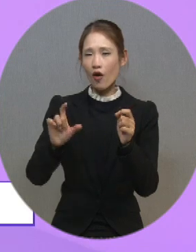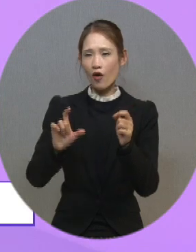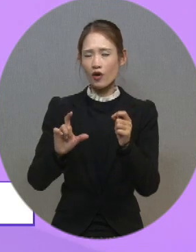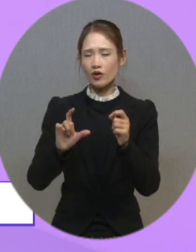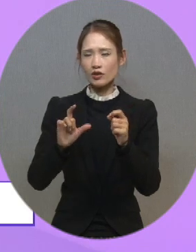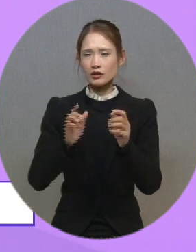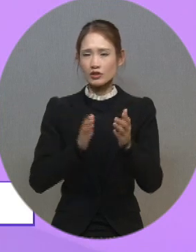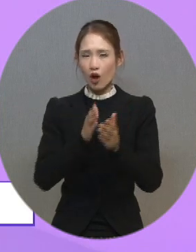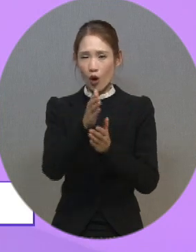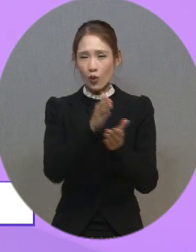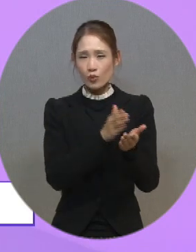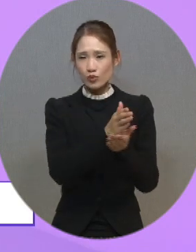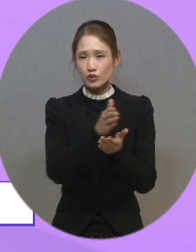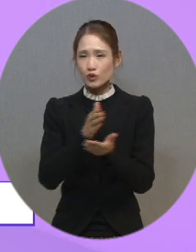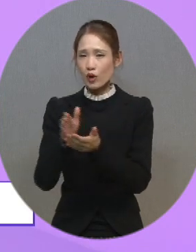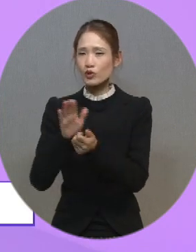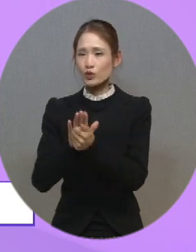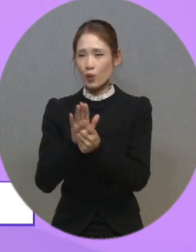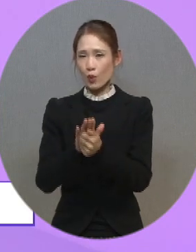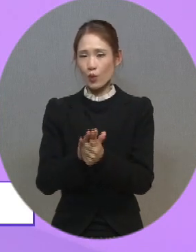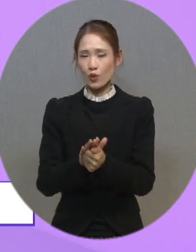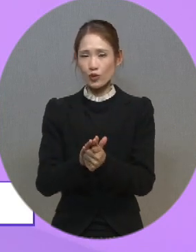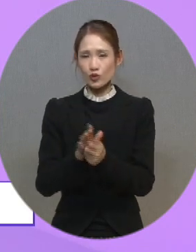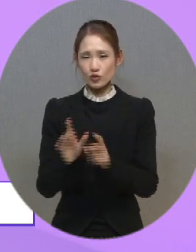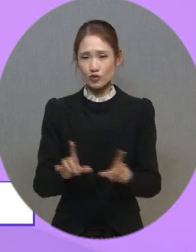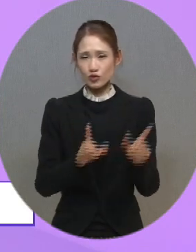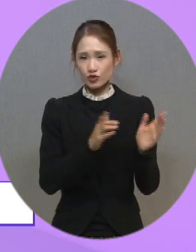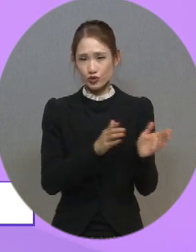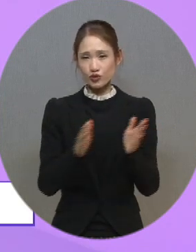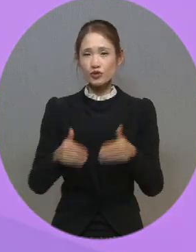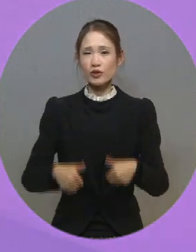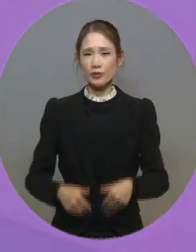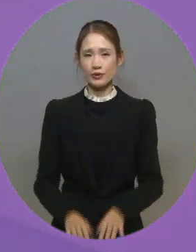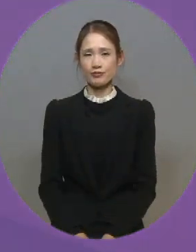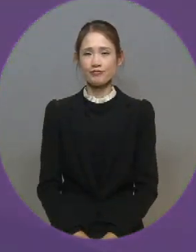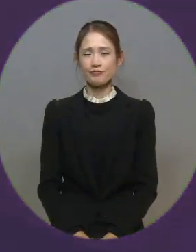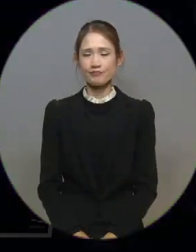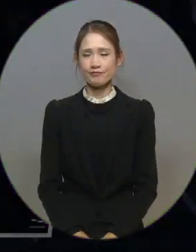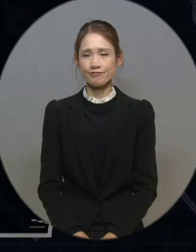수 있는 그런 준비들을 해나갈 수 있는 사람들이 되었으면 좋겠습니다.